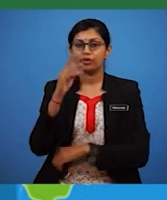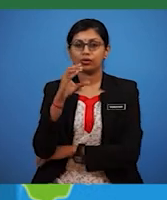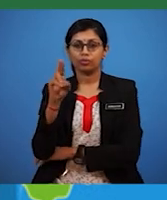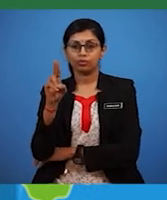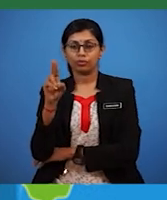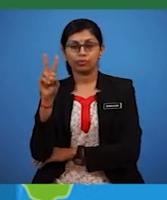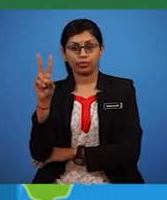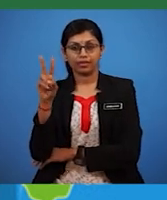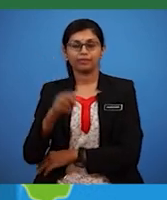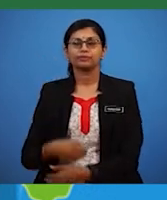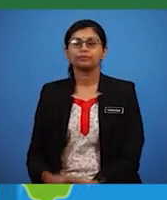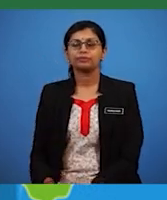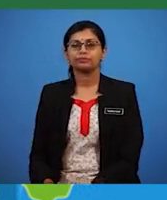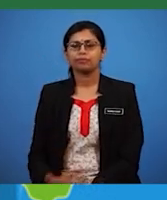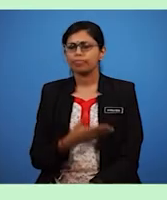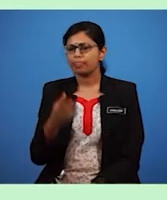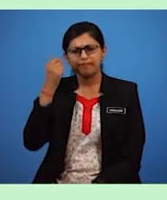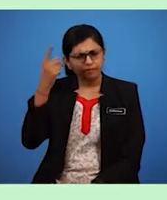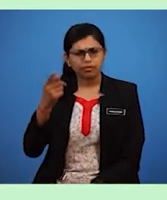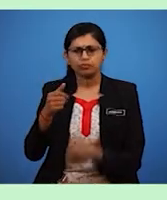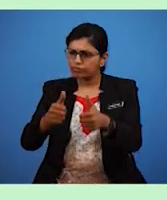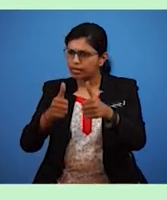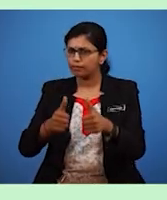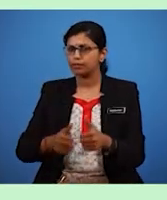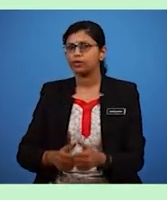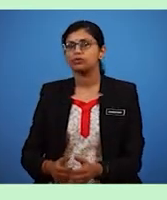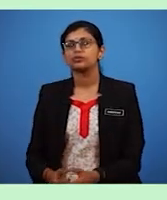sangat bagus pemahaman murid-murid.